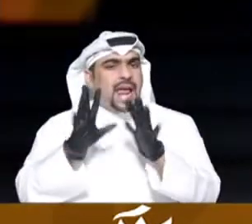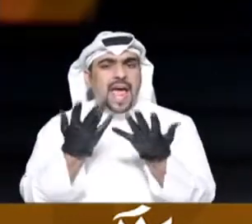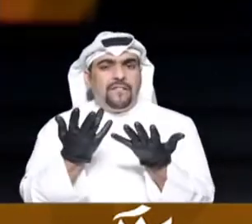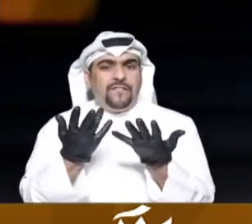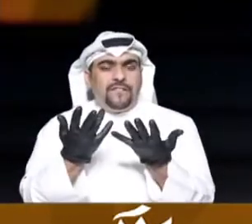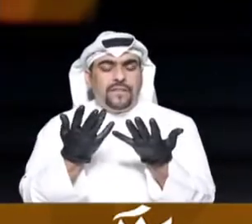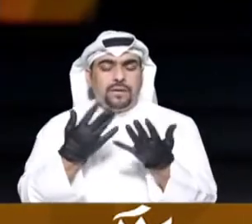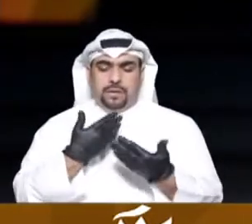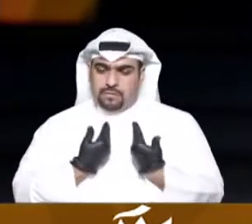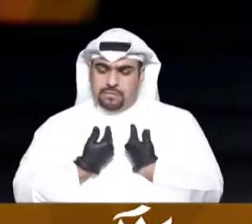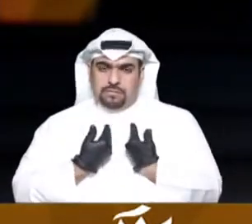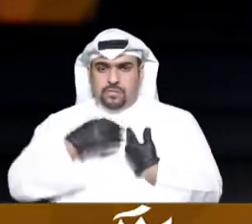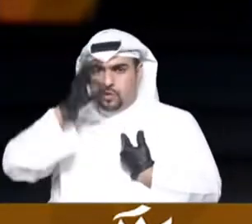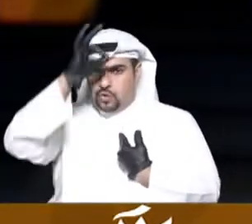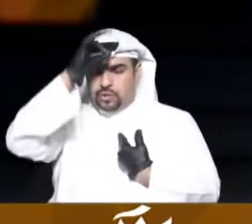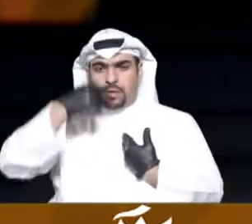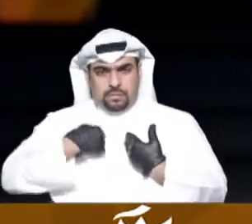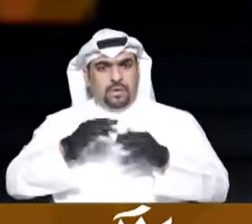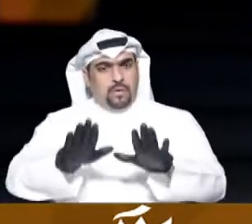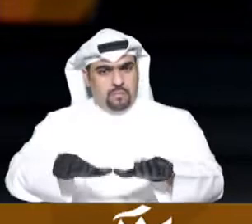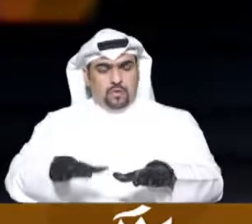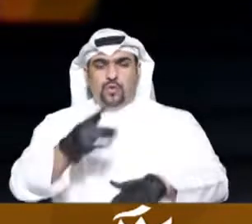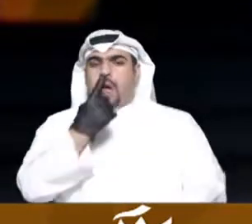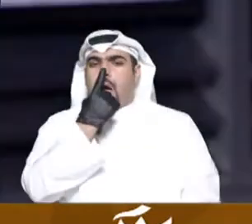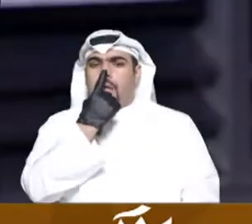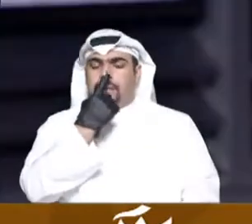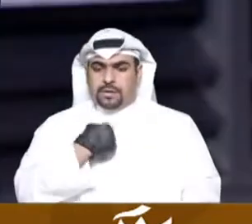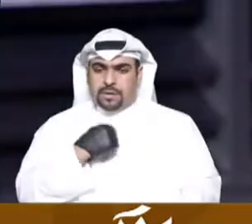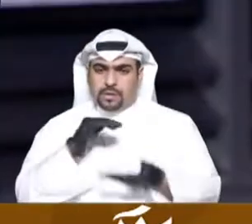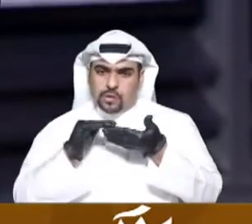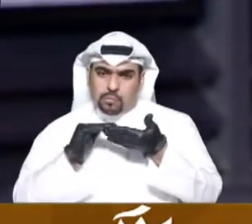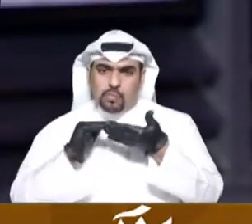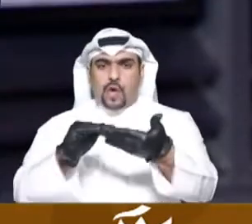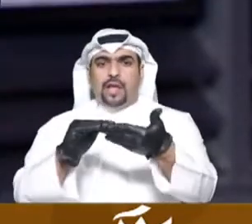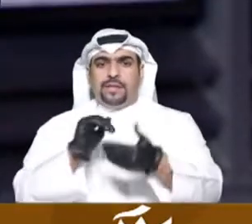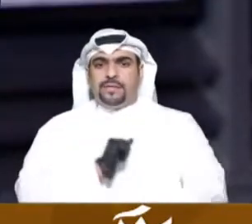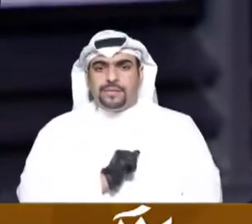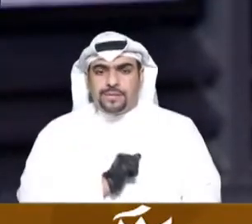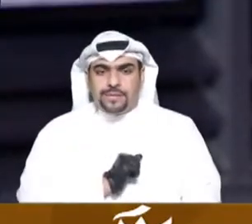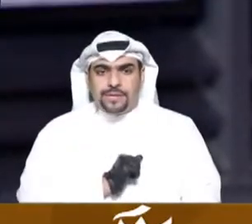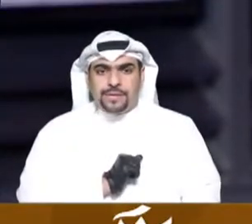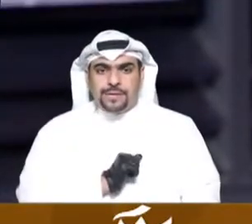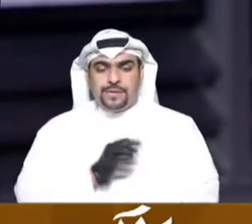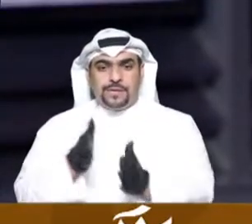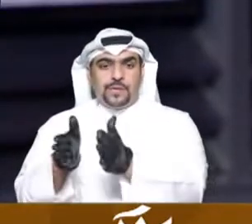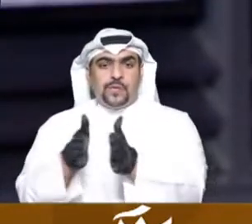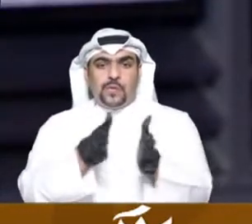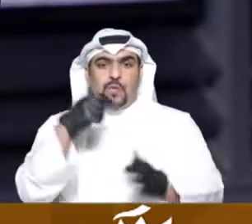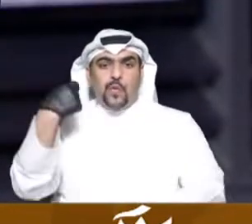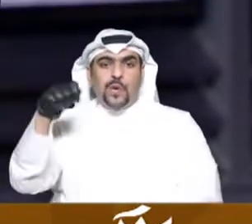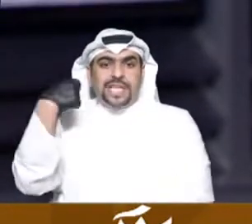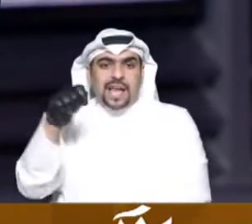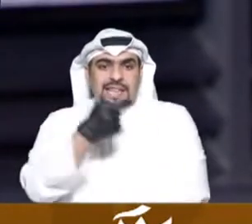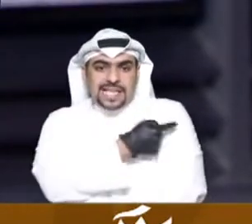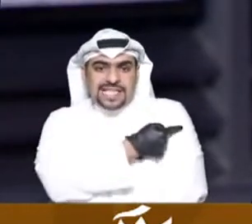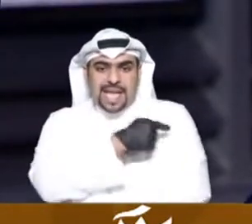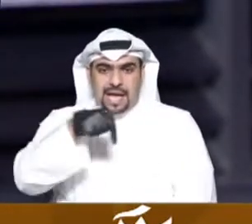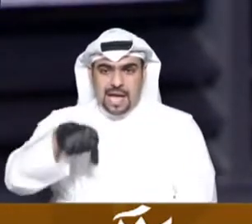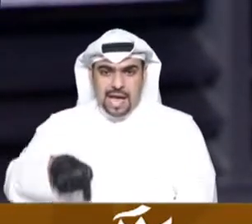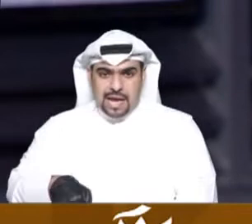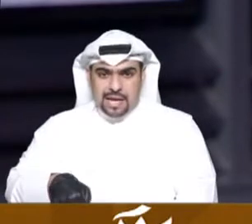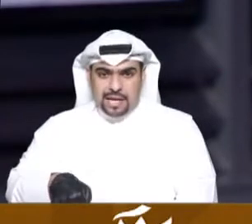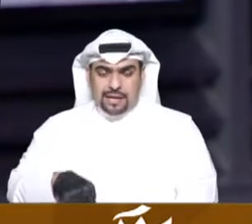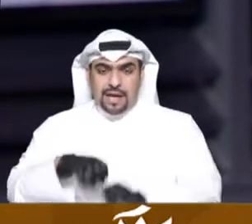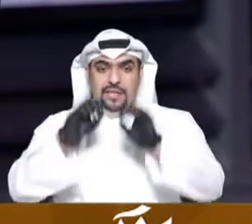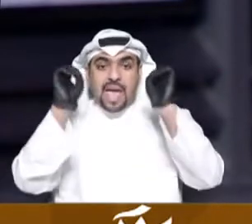خاص يعني يقدمون عليه ايضا، يتصل على الهاتف الامان 112. بالنسبه للاخوان يعني في وزاره الصحه ما قصروا توفير الاسعاف على